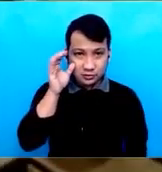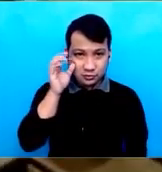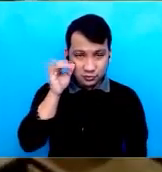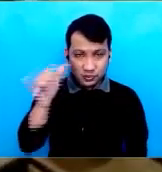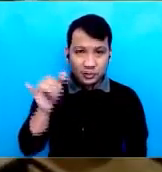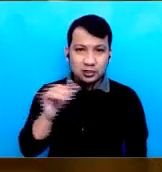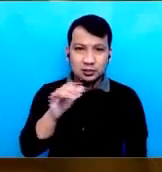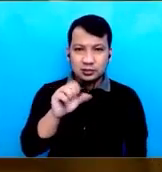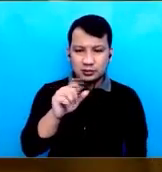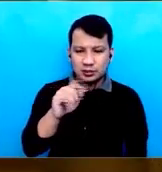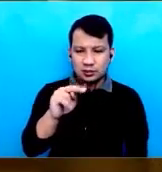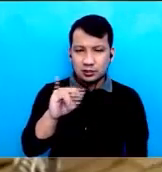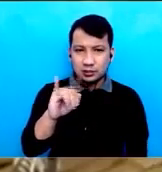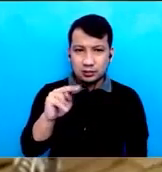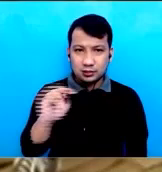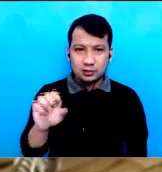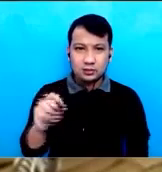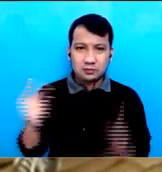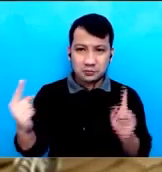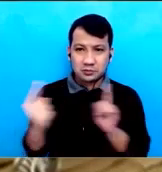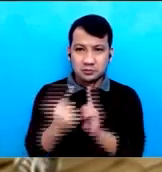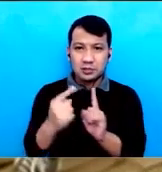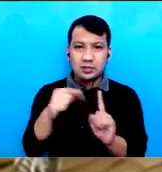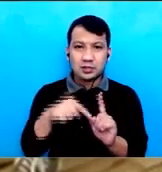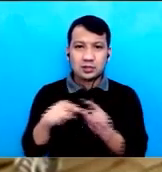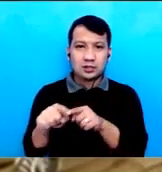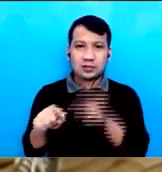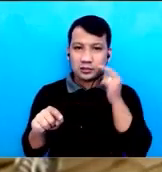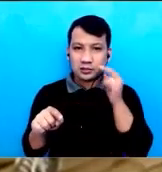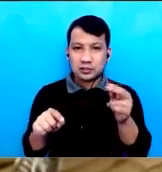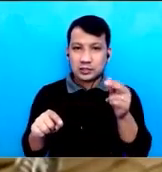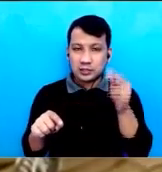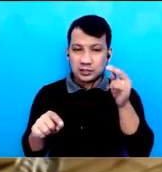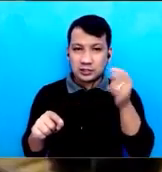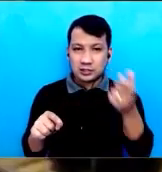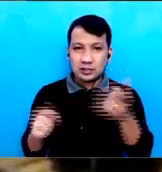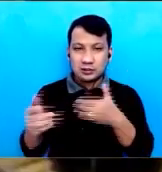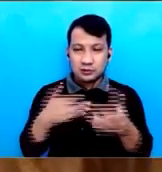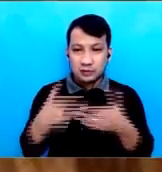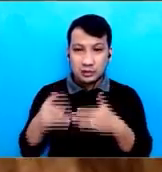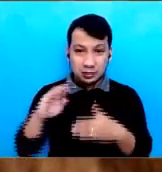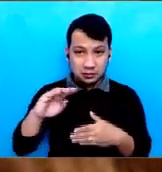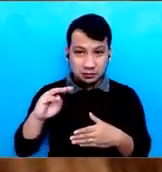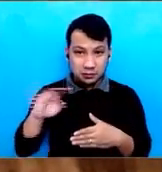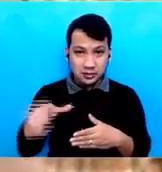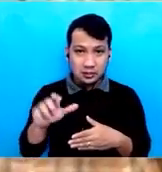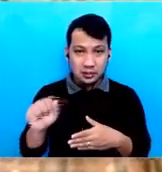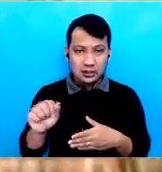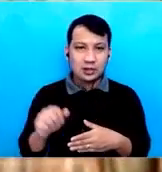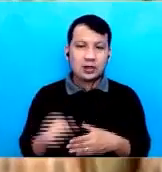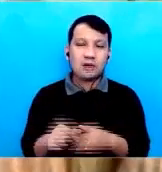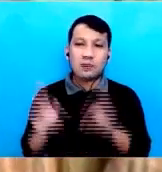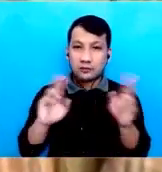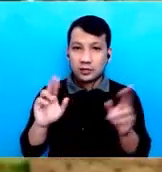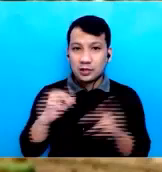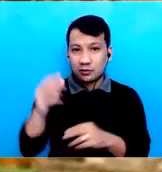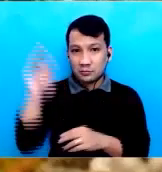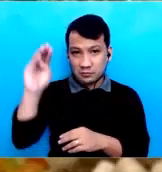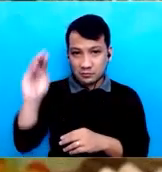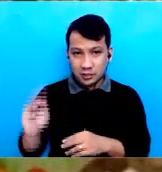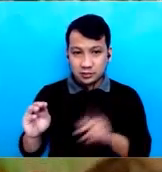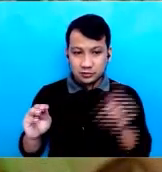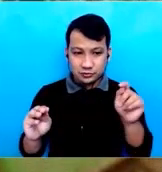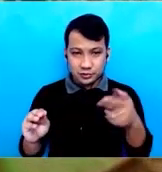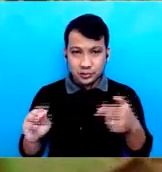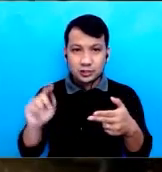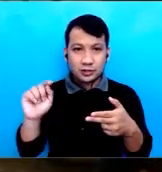Ines. Magkukrus ang landas sila ni Niña Domingo na papel ni Maha Salvador. Abangan niyan tuwing Mondays, Tuesdays and